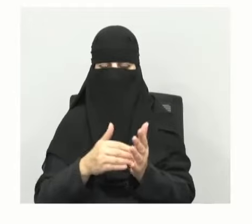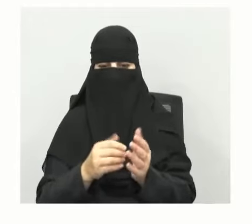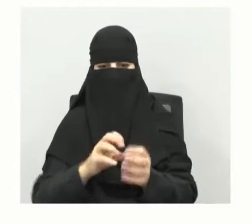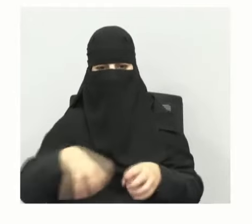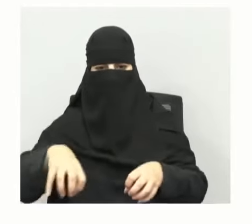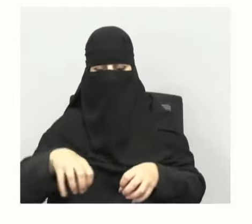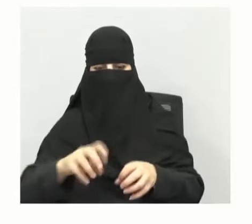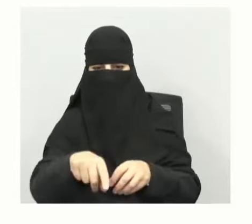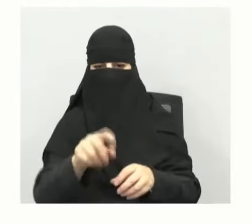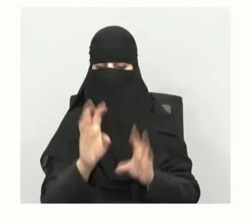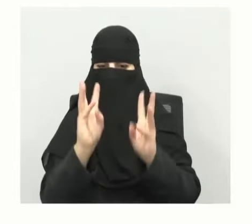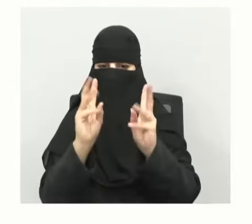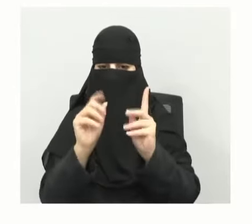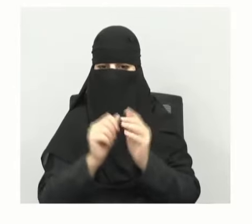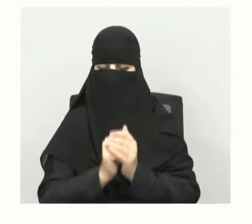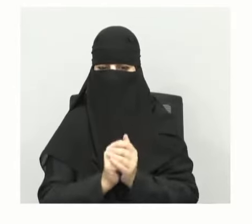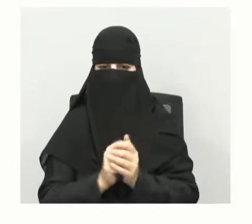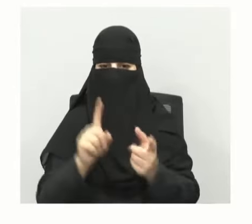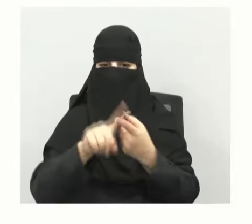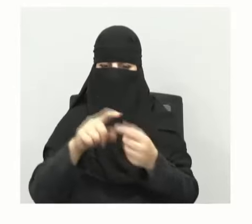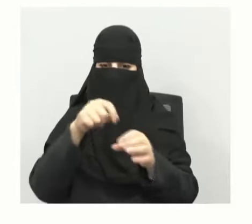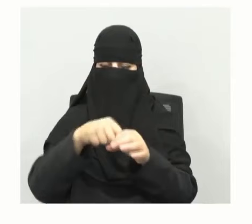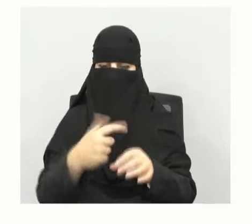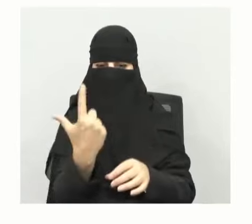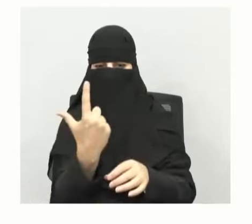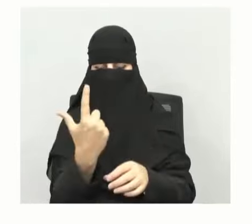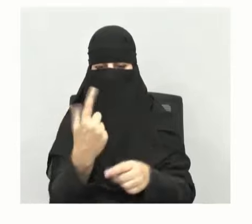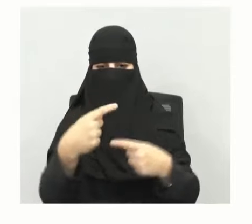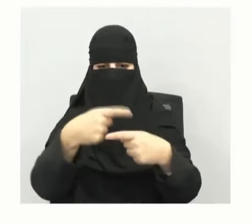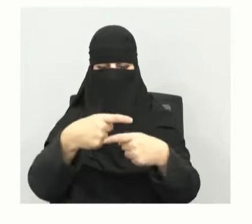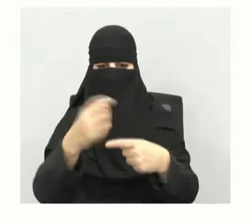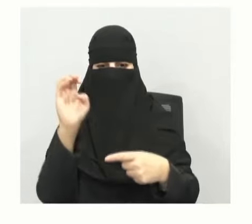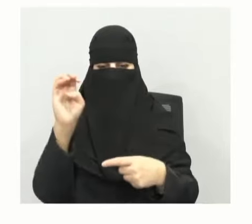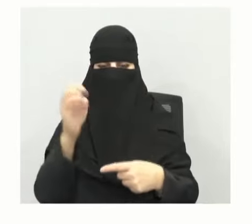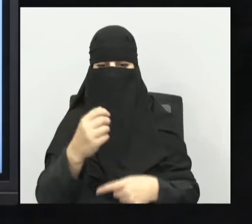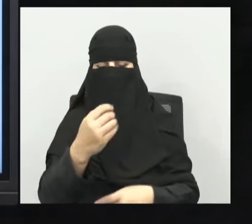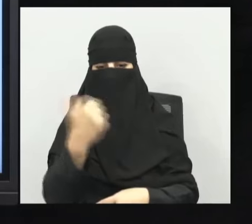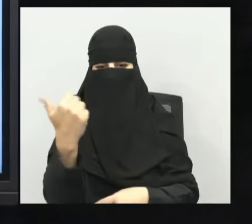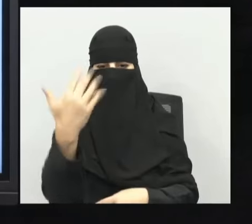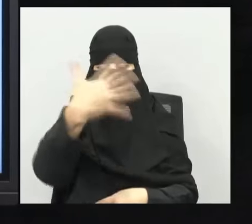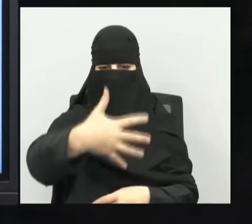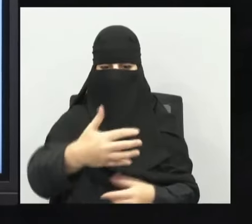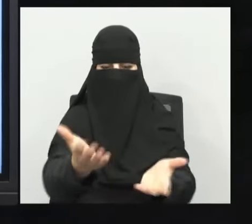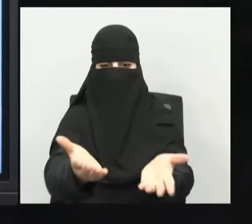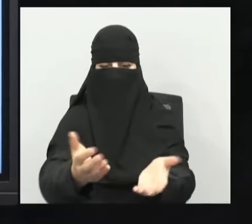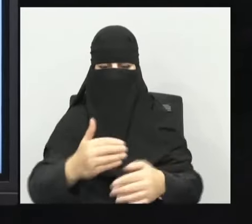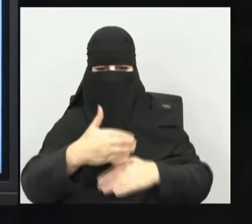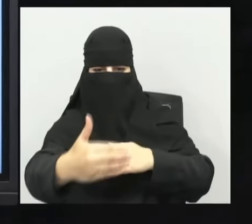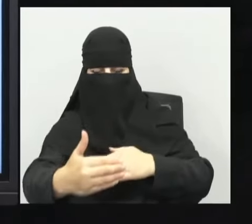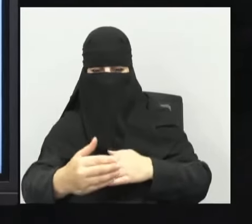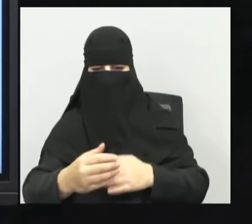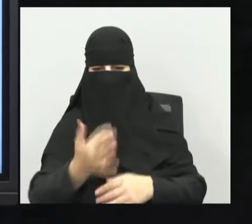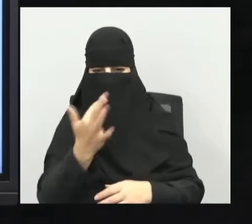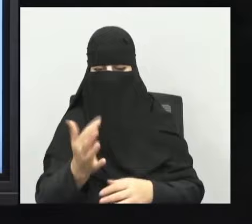ما هو هذا العدد بارك الله فيكم اذا ضربته في السبعه يكون الناتج 56 تفضلوا هذه برهه بسيطه